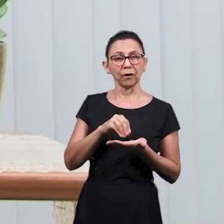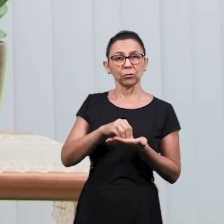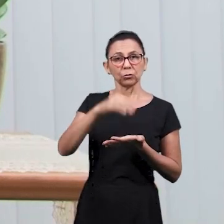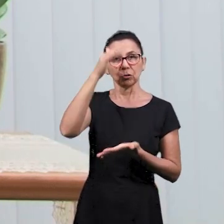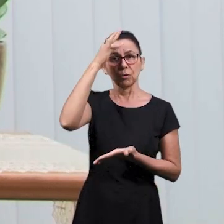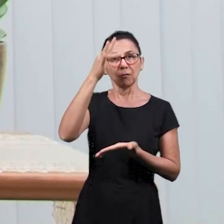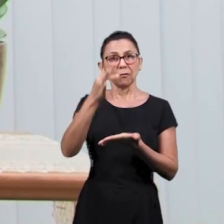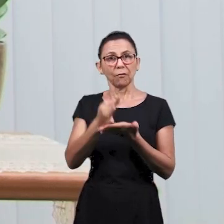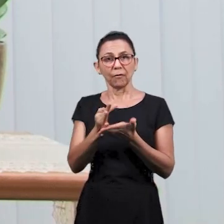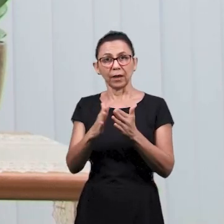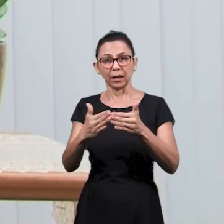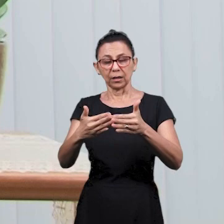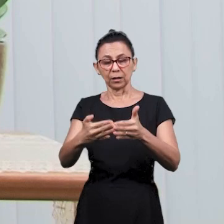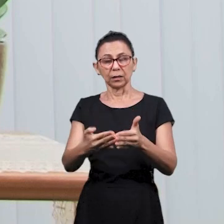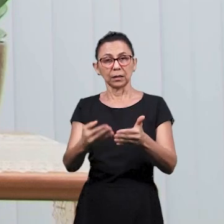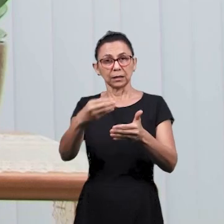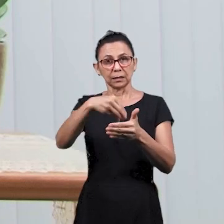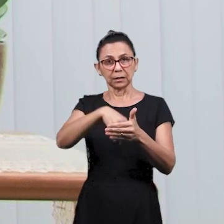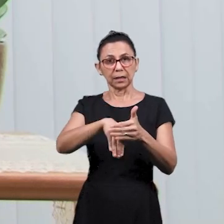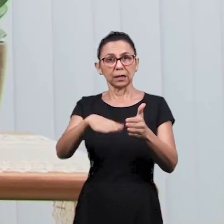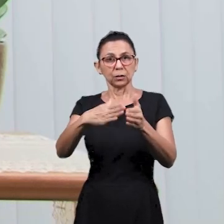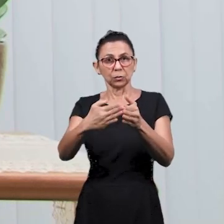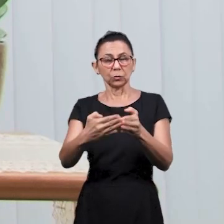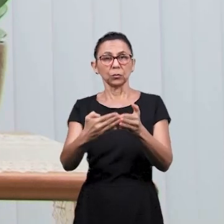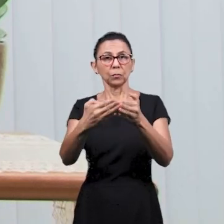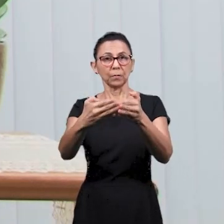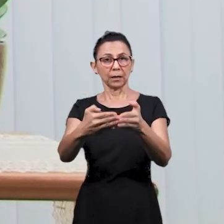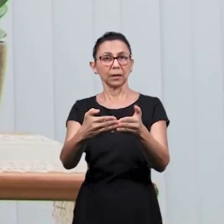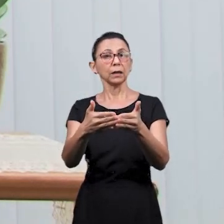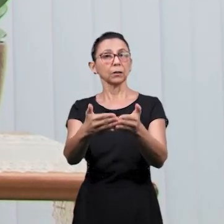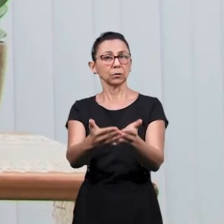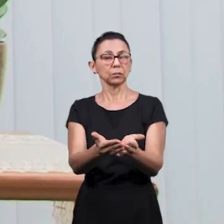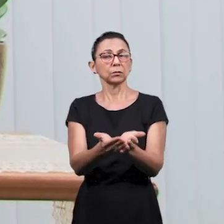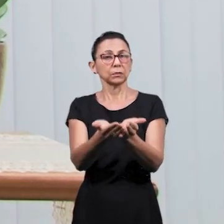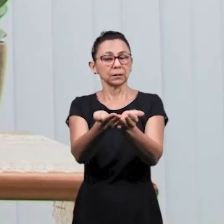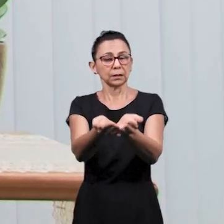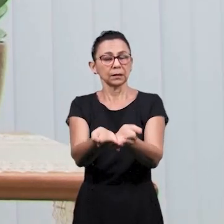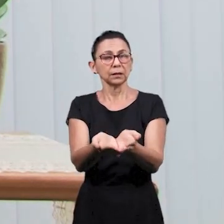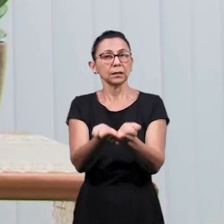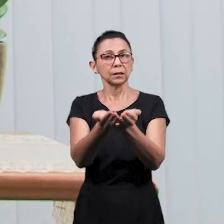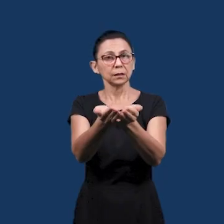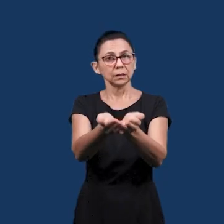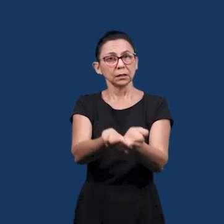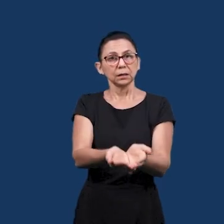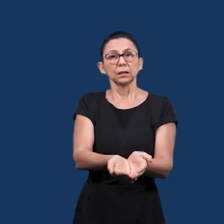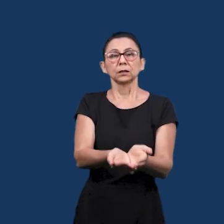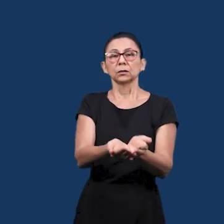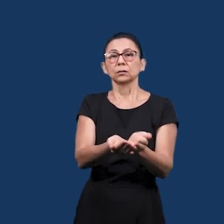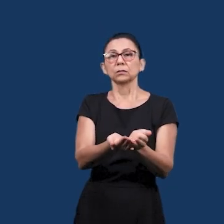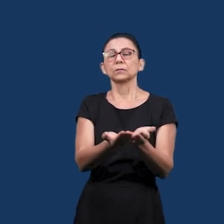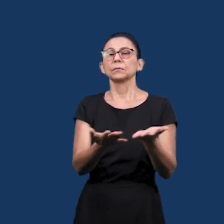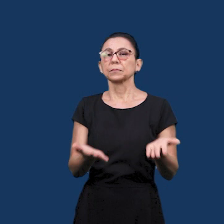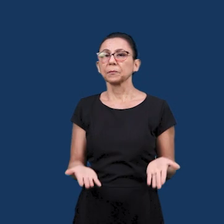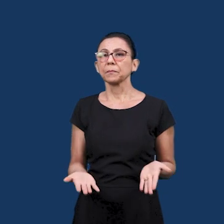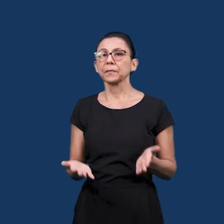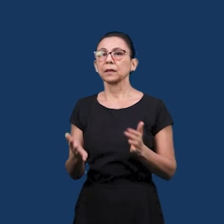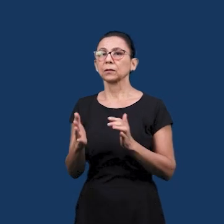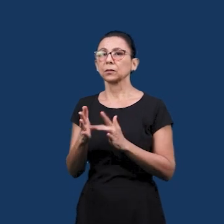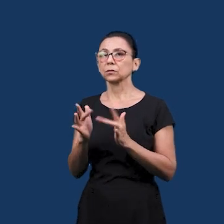Никогда он пошел по водам. Но сначала здесь, когда он сказал: «Господи»,